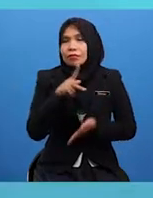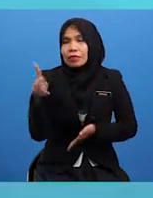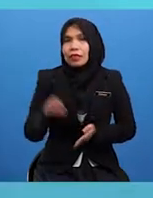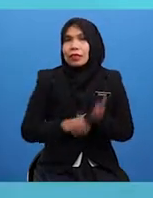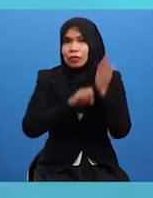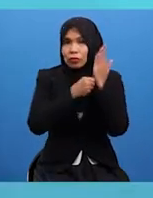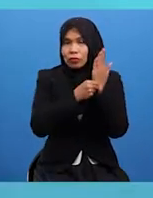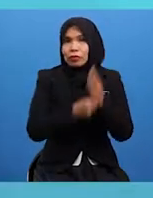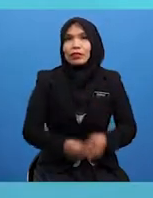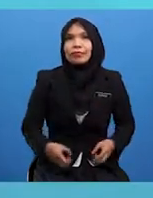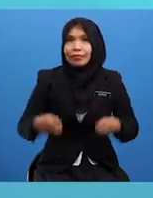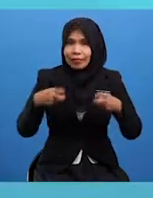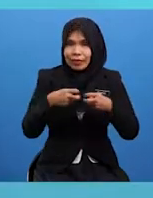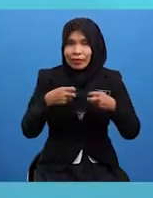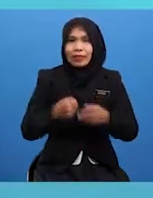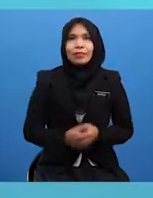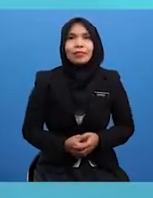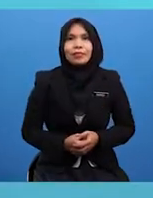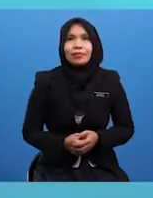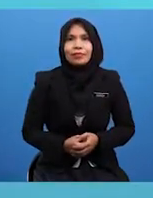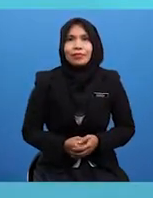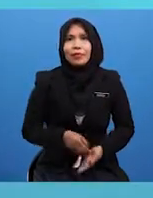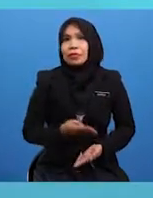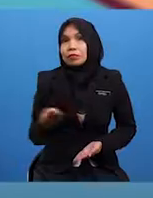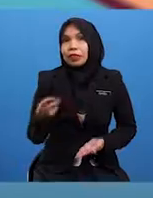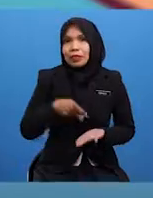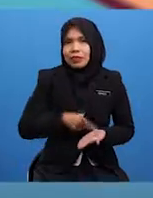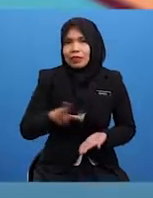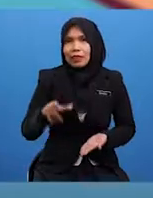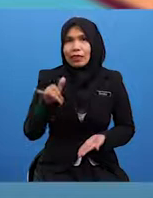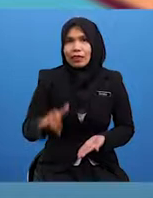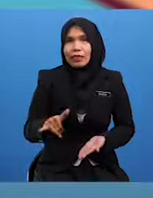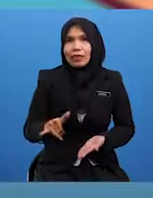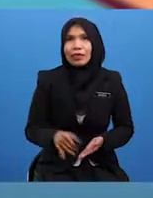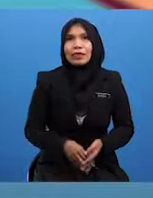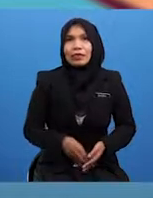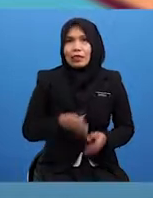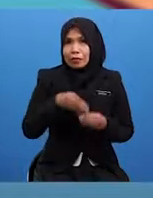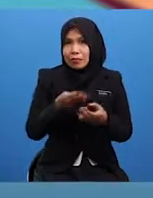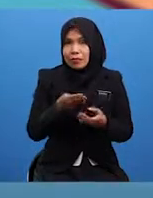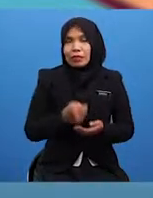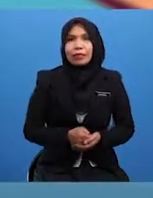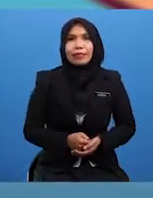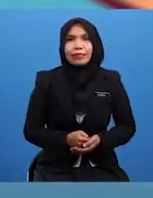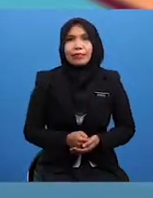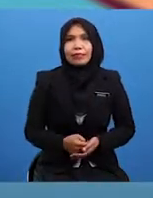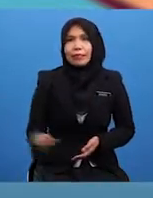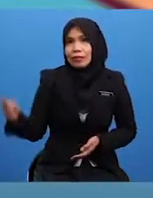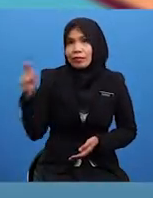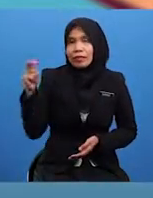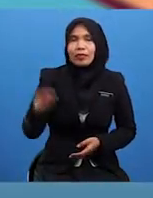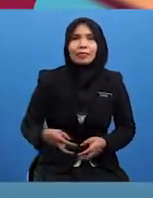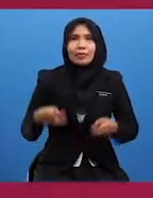Bahan inilah yang membekalkan tenaga elektrik tersebut. Kamu tahu apa itu elektrik? Mari kita